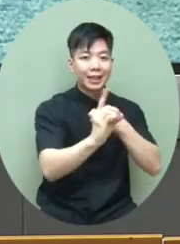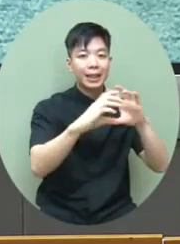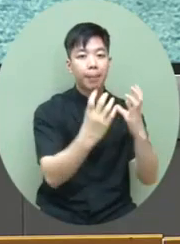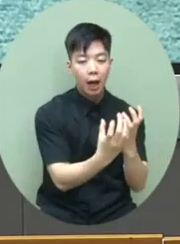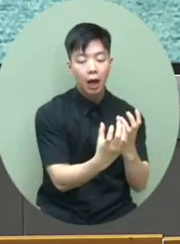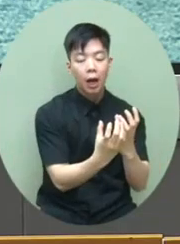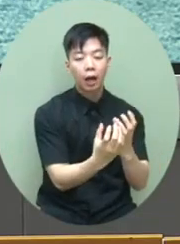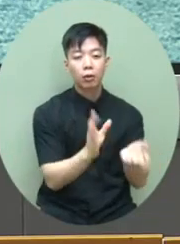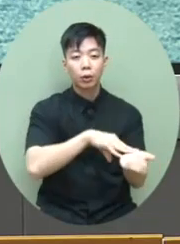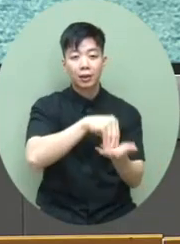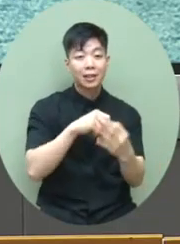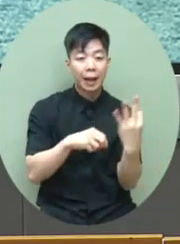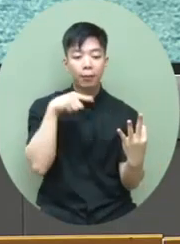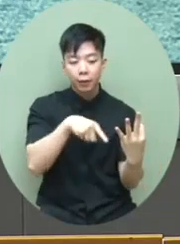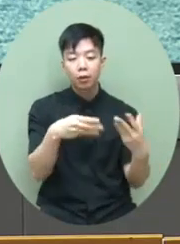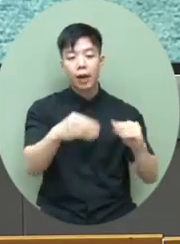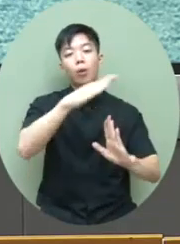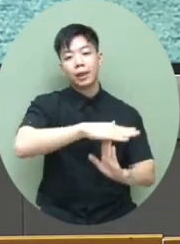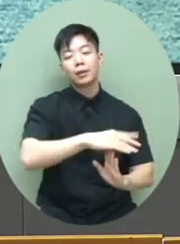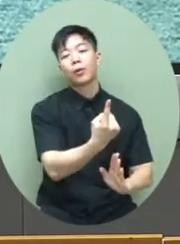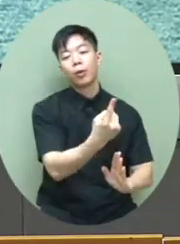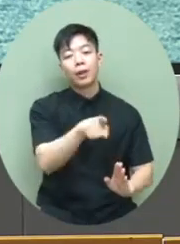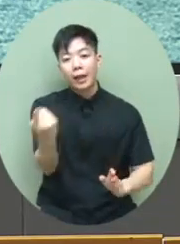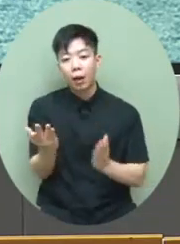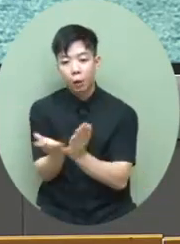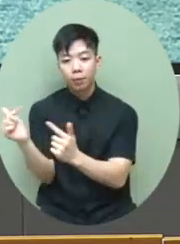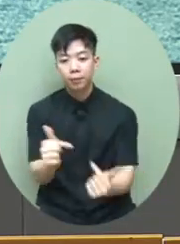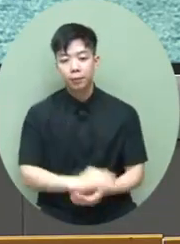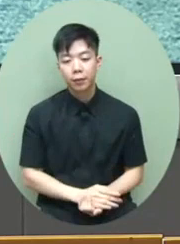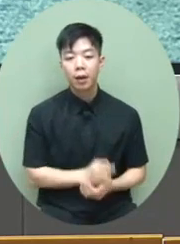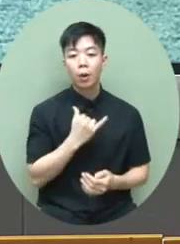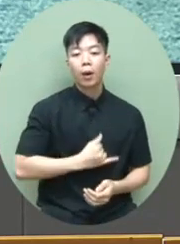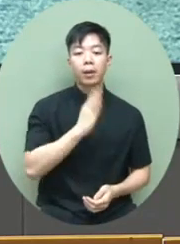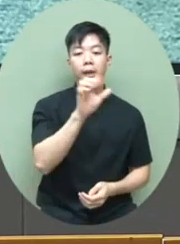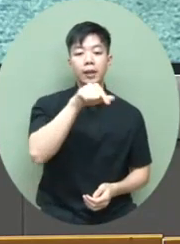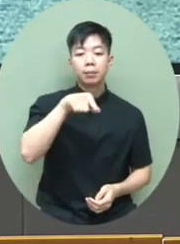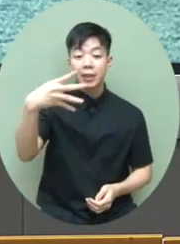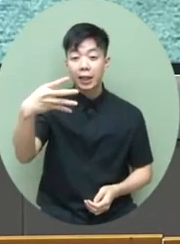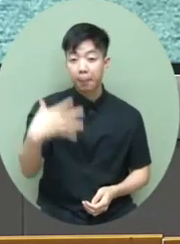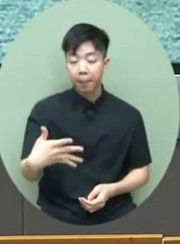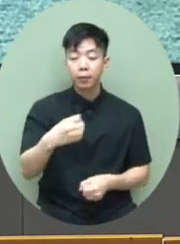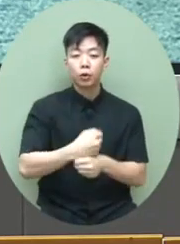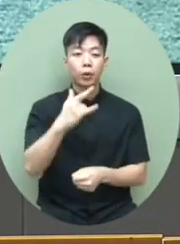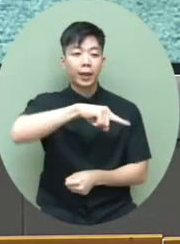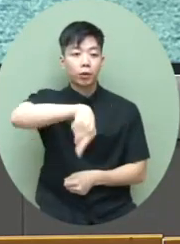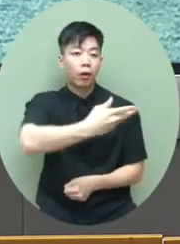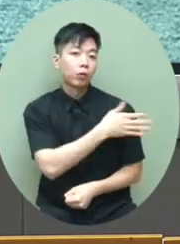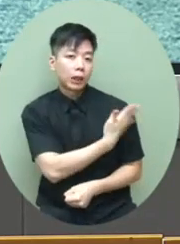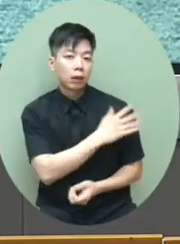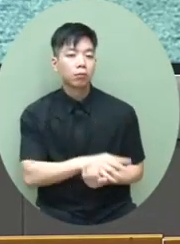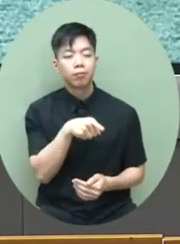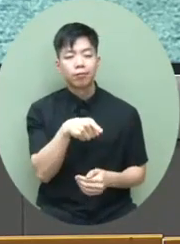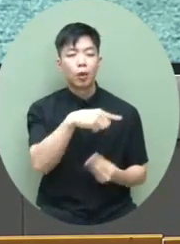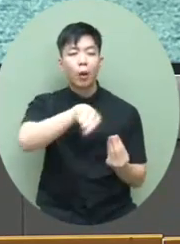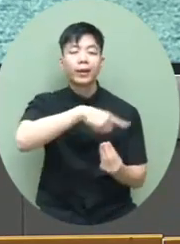課那個懷疑 BA.4 或者 BA.5 那個在機場工作的人員呢，因為他都在機場工作，都是一個高危